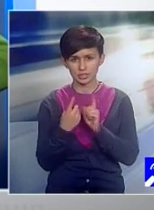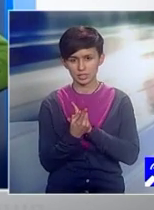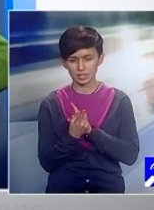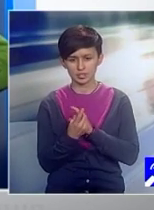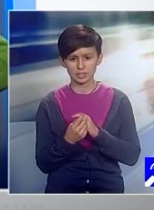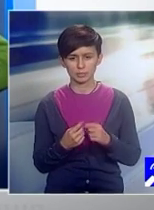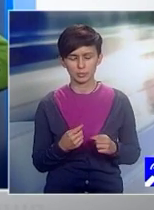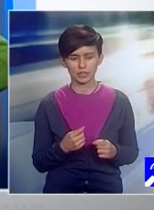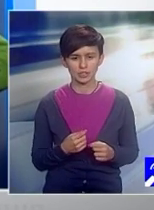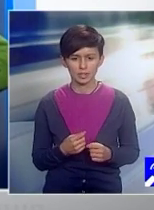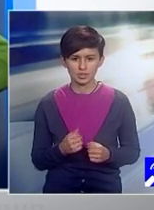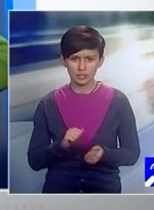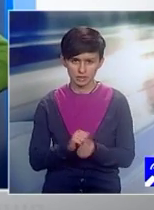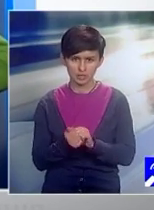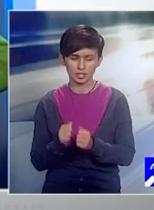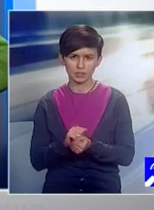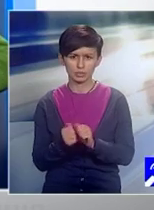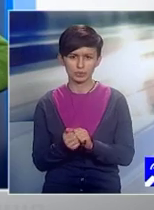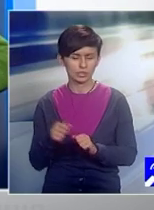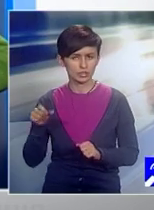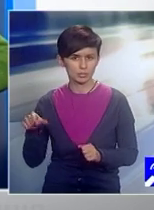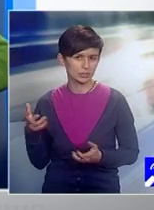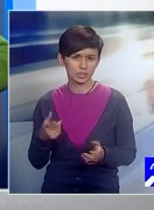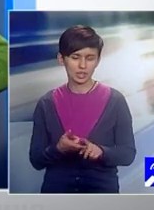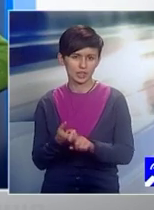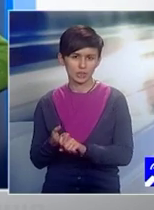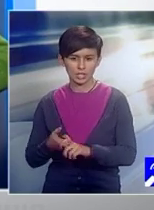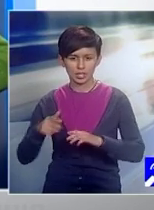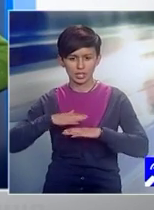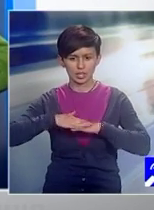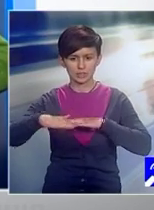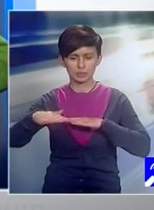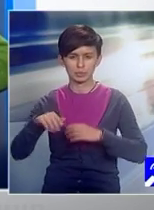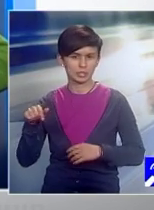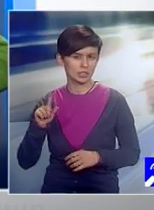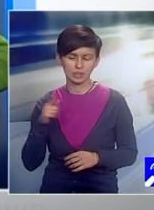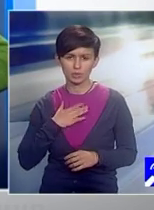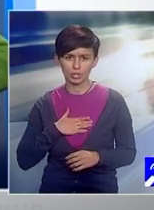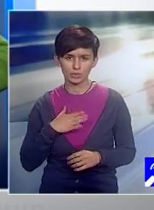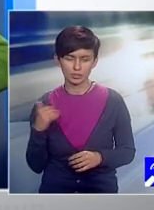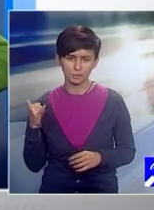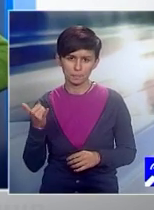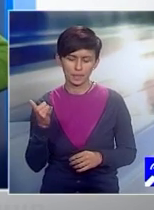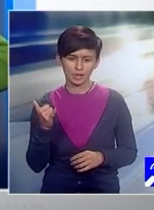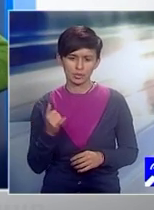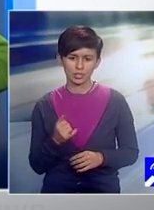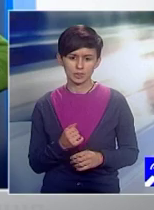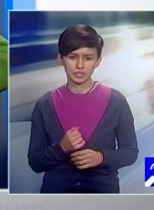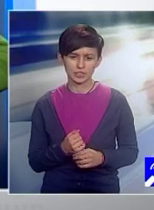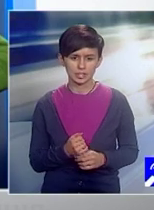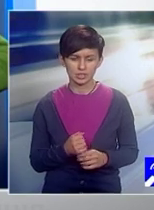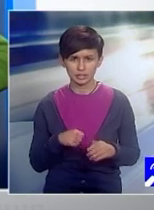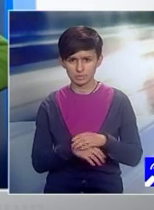atunci de să-i transforme din luptători în cei legați de pământ. Ei n-au avut așa ceva și atunci s-au